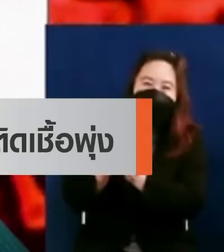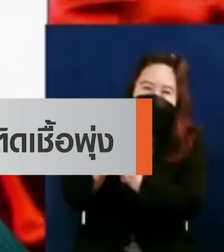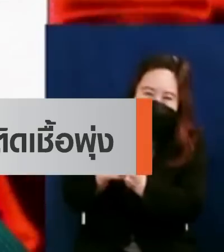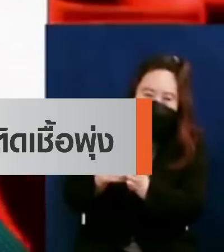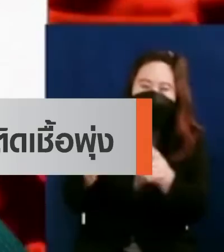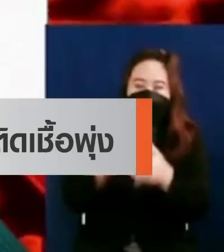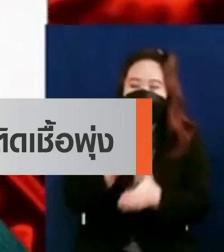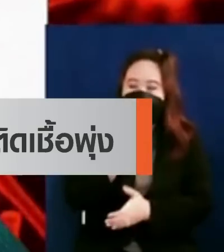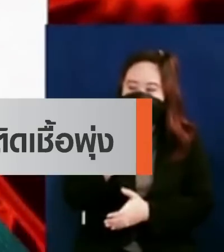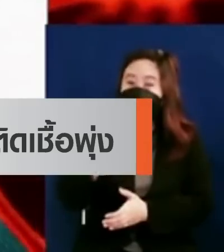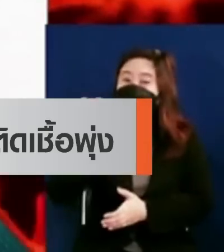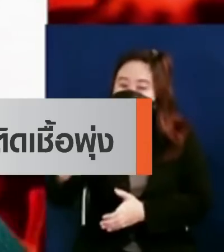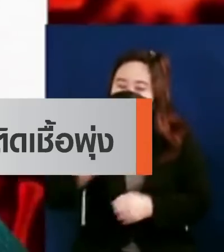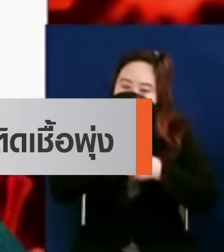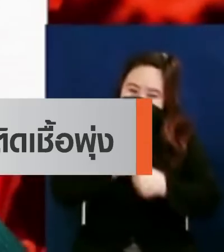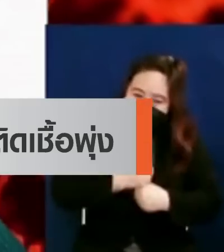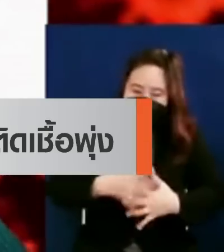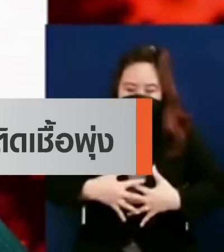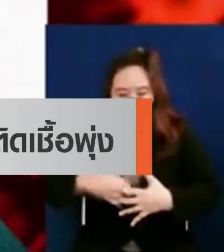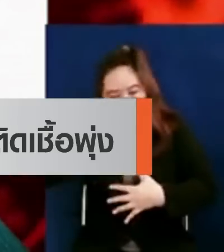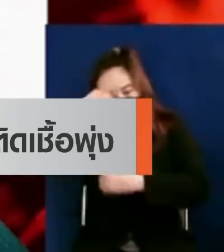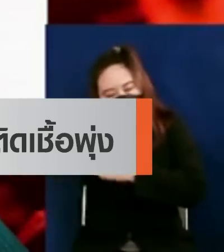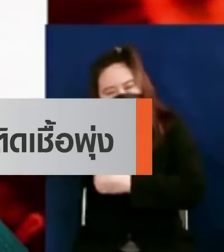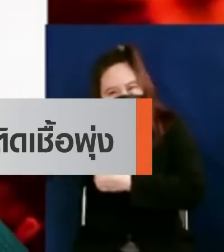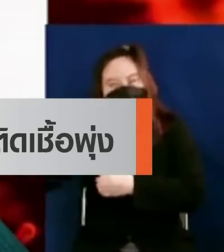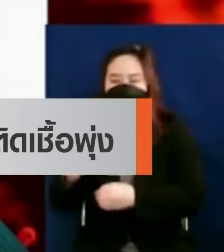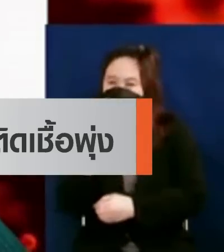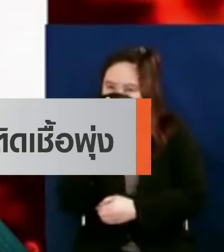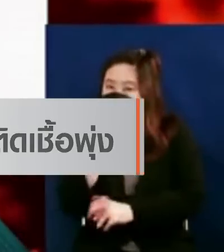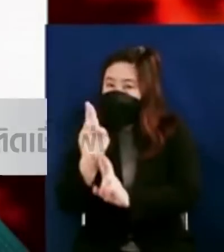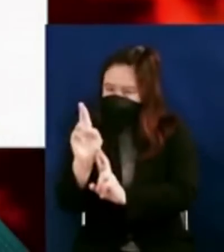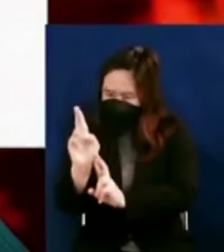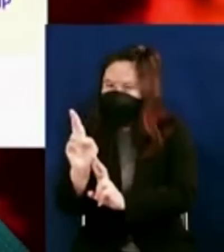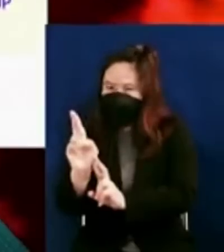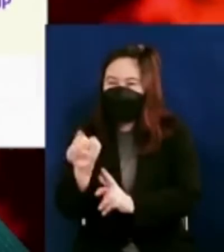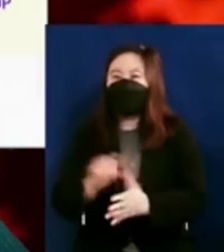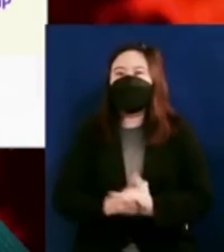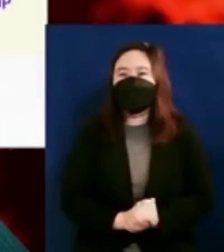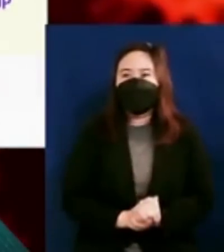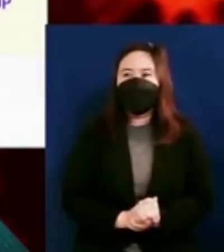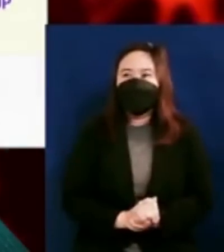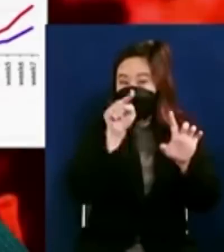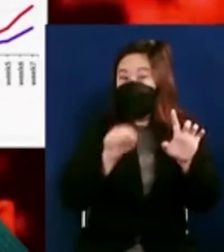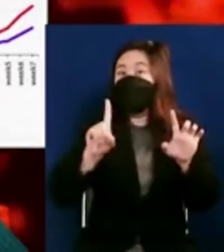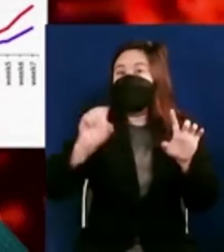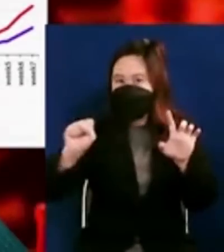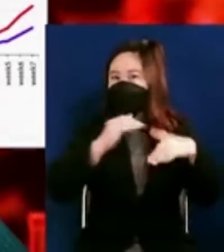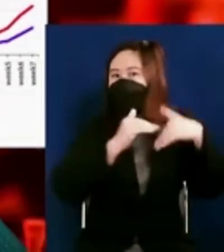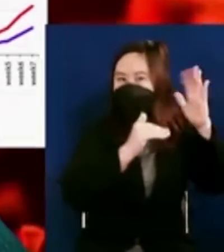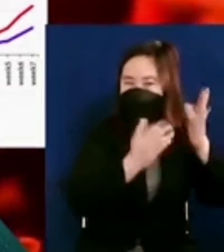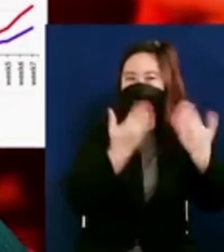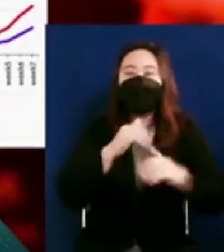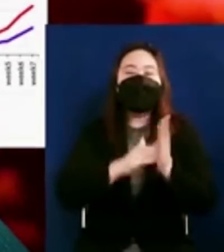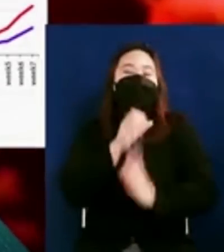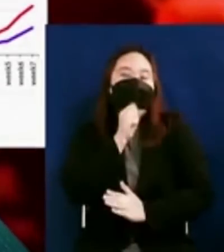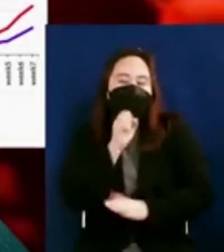ายุ 10-19 ปีร้อยละ 13.1 ค่ะแต่ในกลุ่มเด็กอาการหนักไม่ได้เพิ่มมากขึ้นเมื่อเทียบกับกลุ่มผู้สูงอายุ